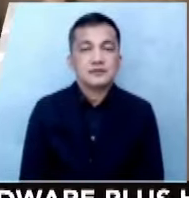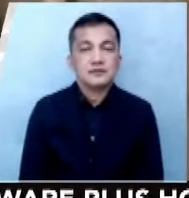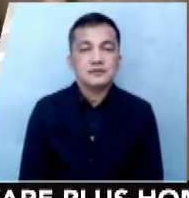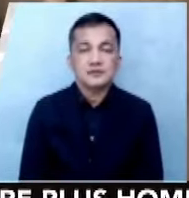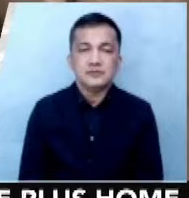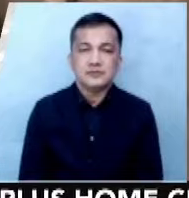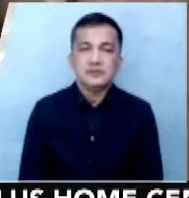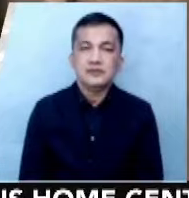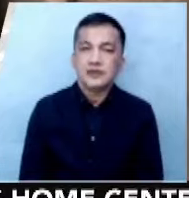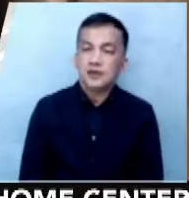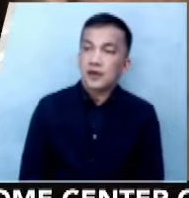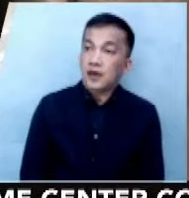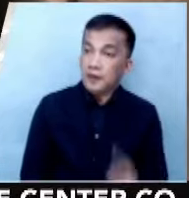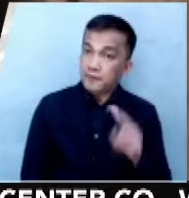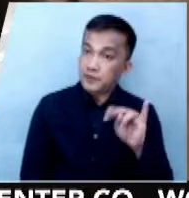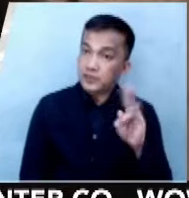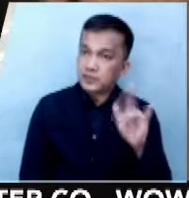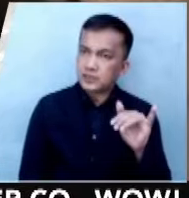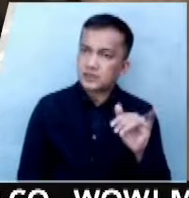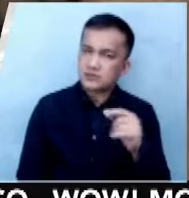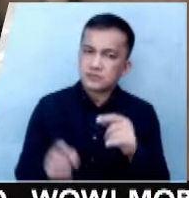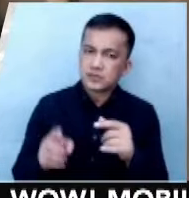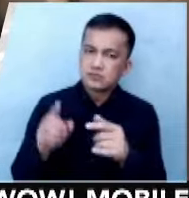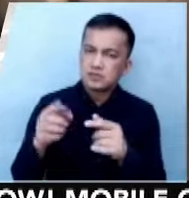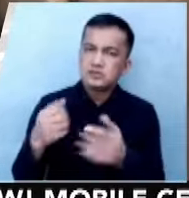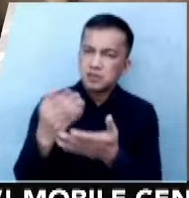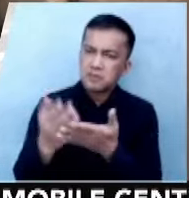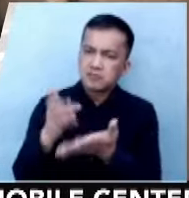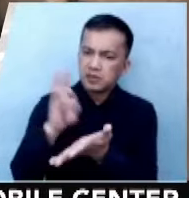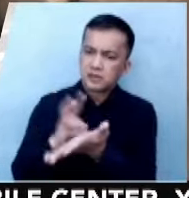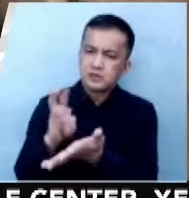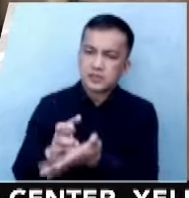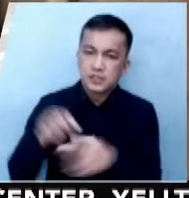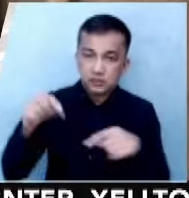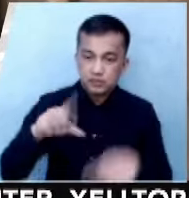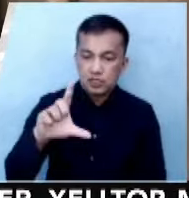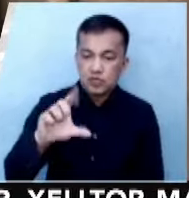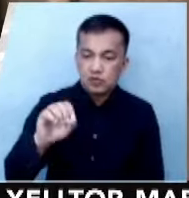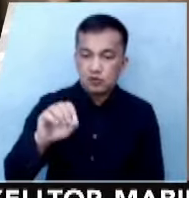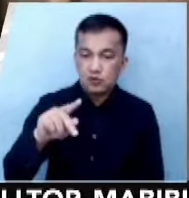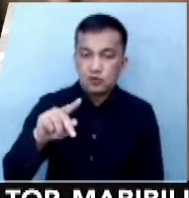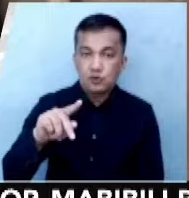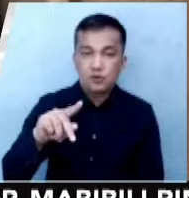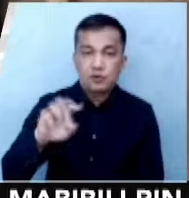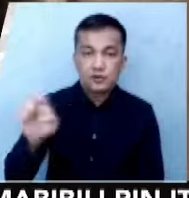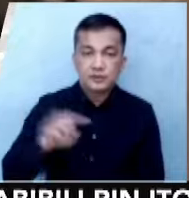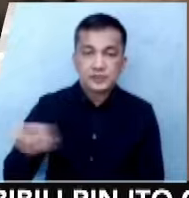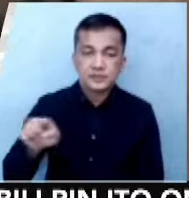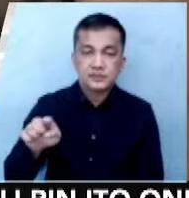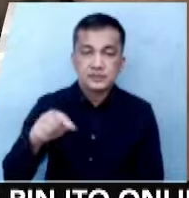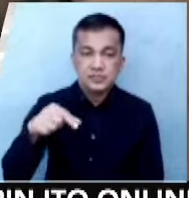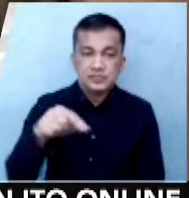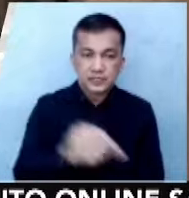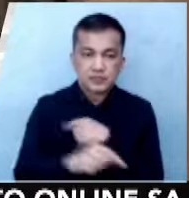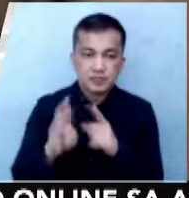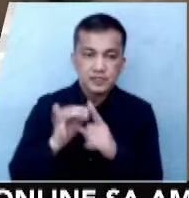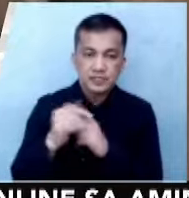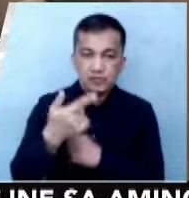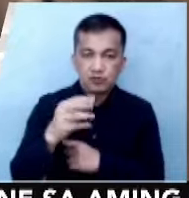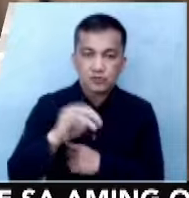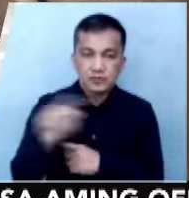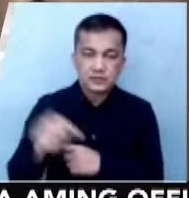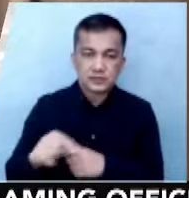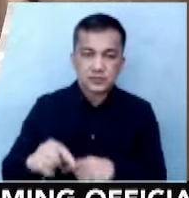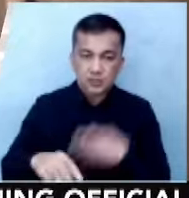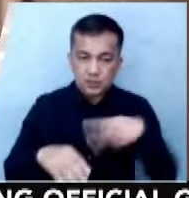Vicky, may ilang lugar pa rin dito sa Lopez, Quezon, tulad dito sa Barangay Gomez, ang lubog sa lampas sa Bewang na baha. May mga